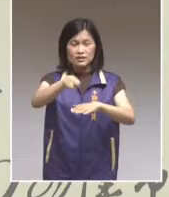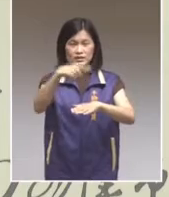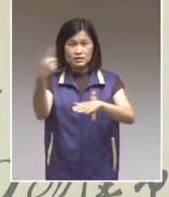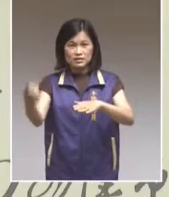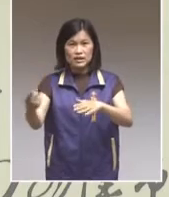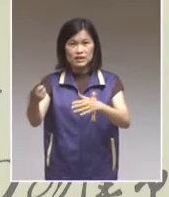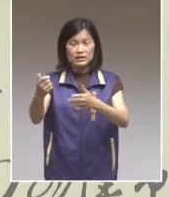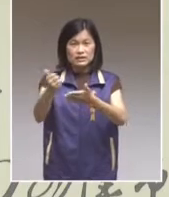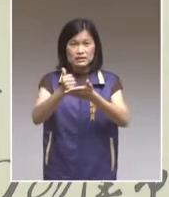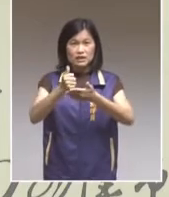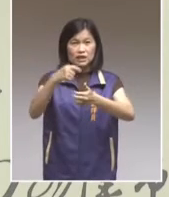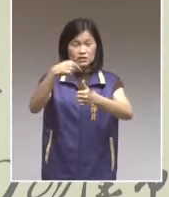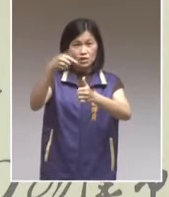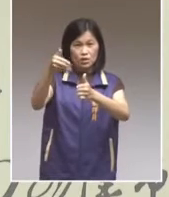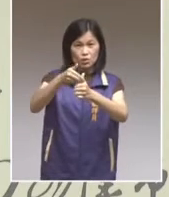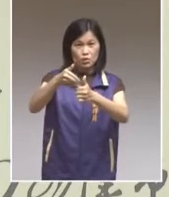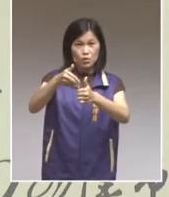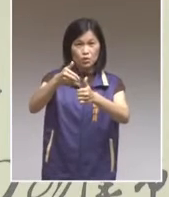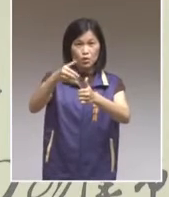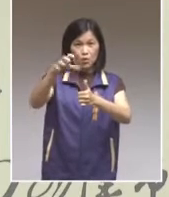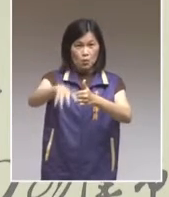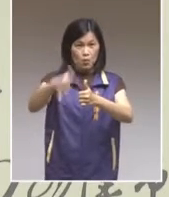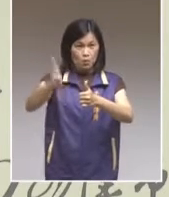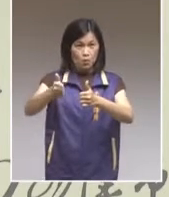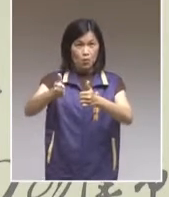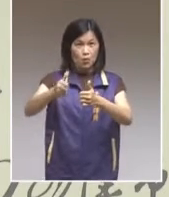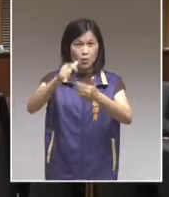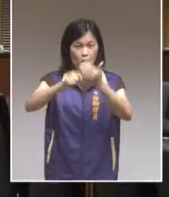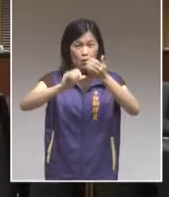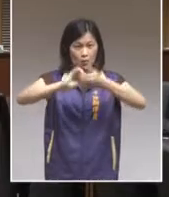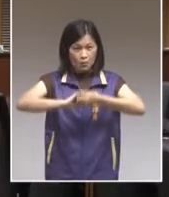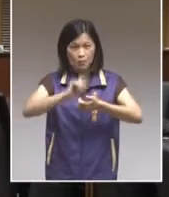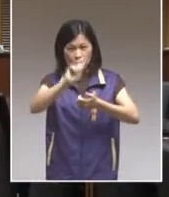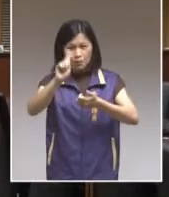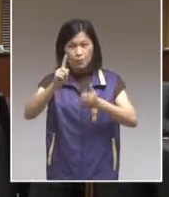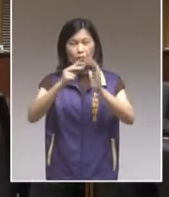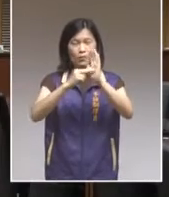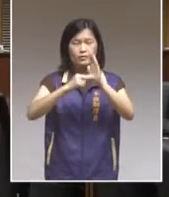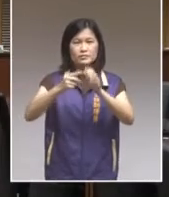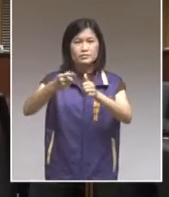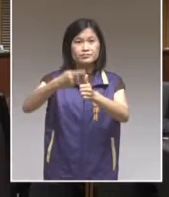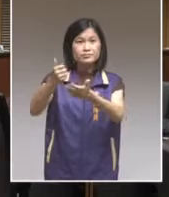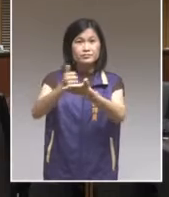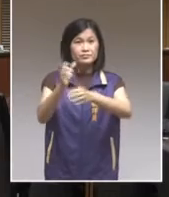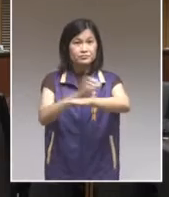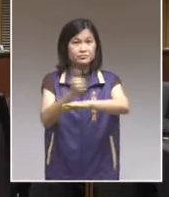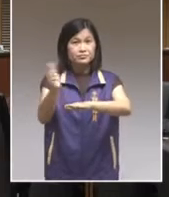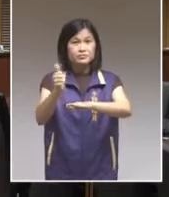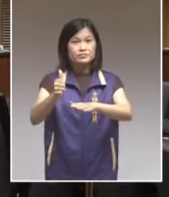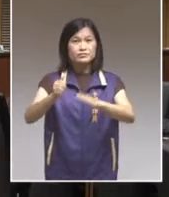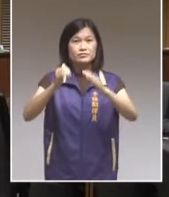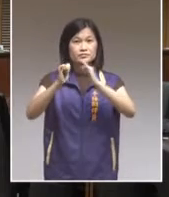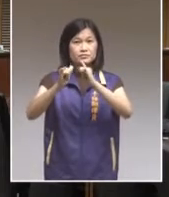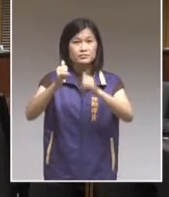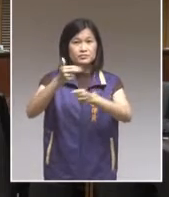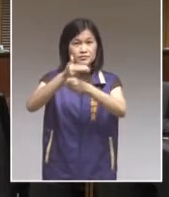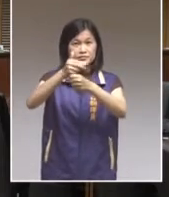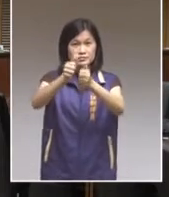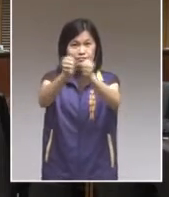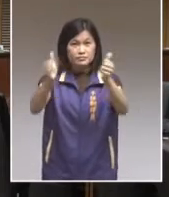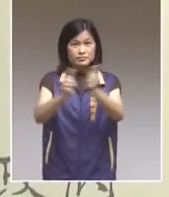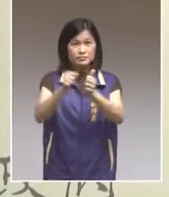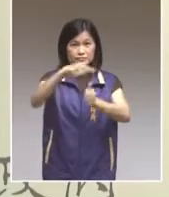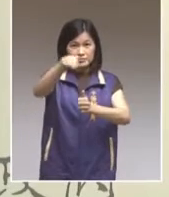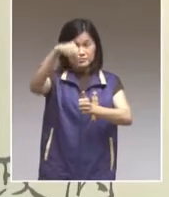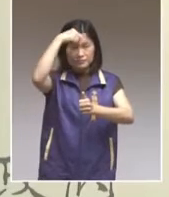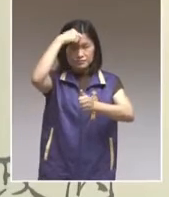讲说啊学校的一些规定，啊，那我先请潘基正做说明。 啊，是市长，啊，各位市民朋友，各位媒体朋友，大家午安，大